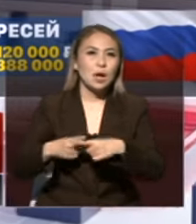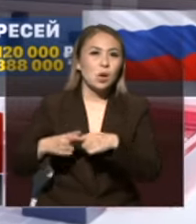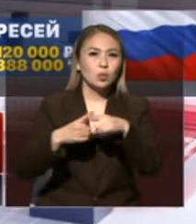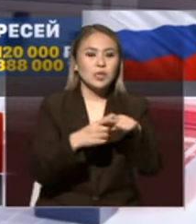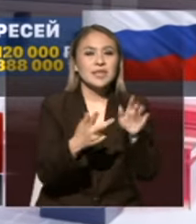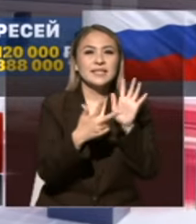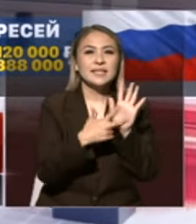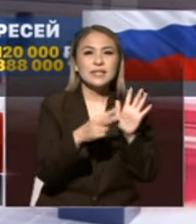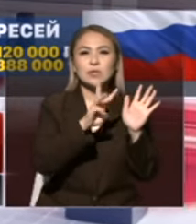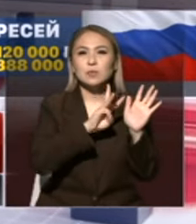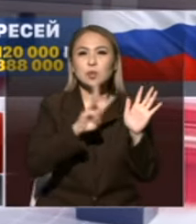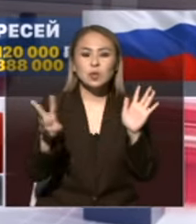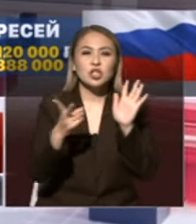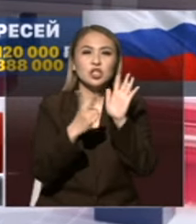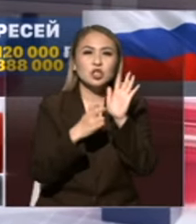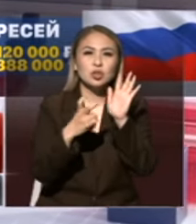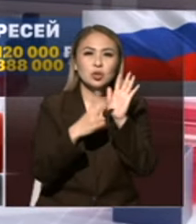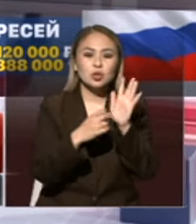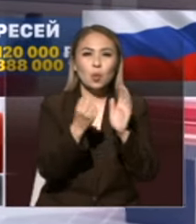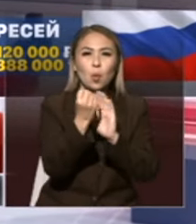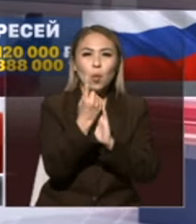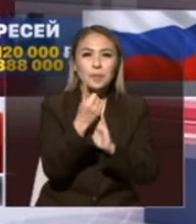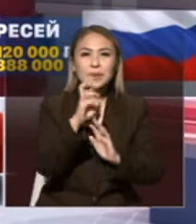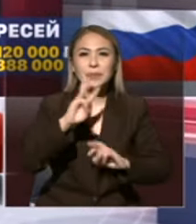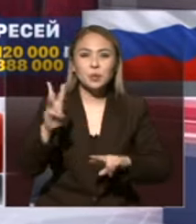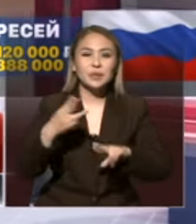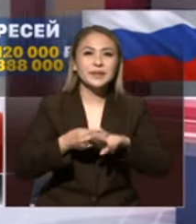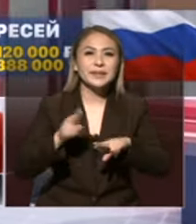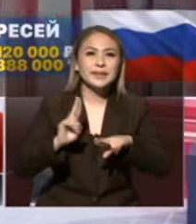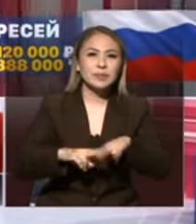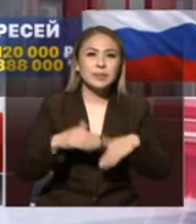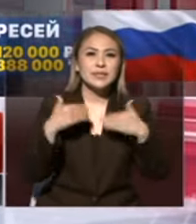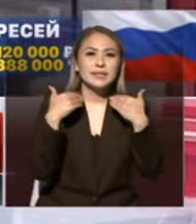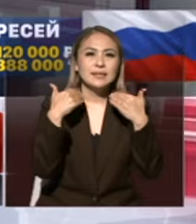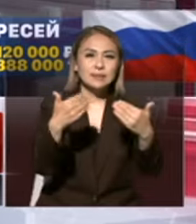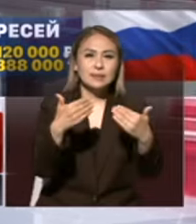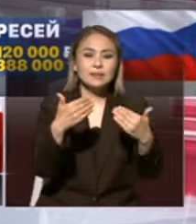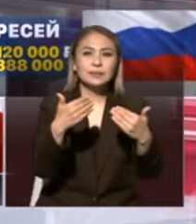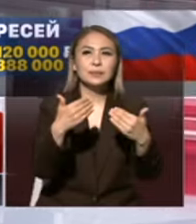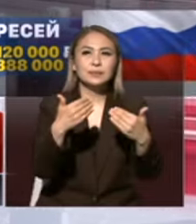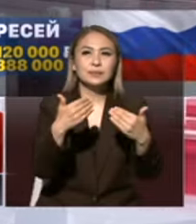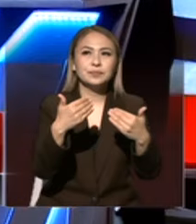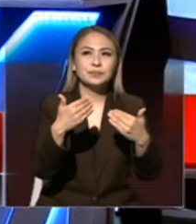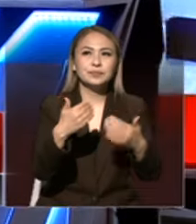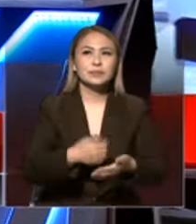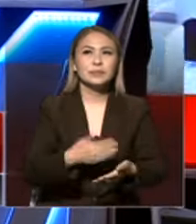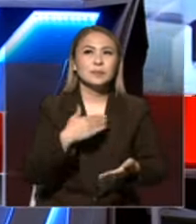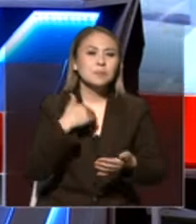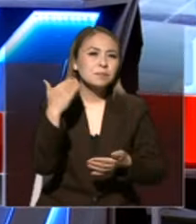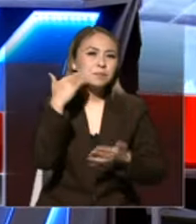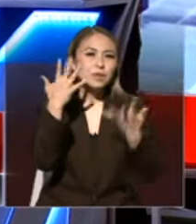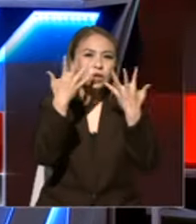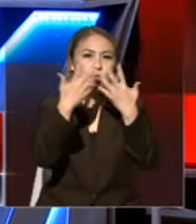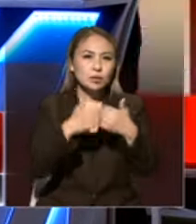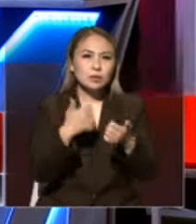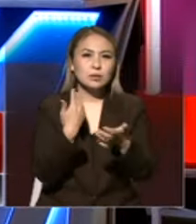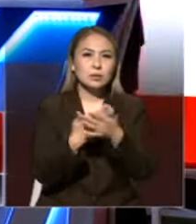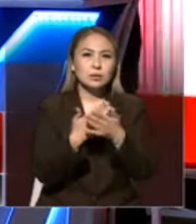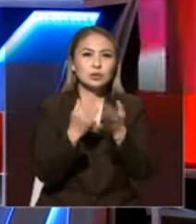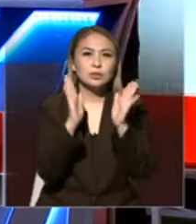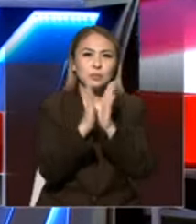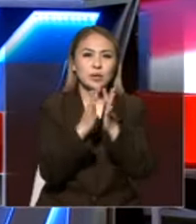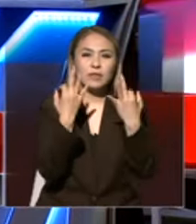8 миллион 700. Жаңа сіз айтып отқан 11 миллион дегеніңіз сіздің негізге мен ақылға бармай ақ қой. Енді мен жобамен келтіріп отырмын. Рұқсат